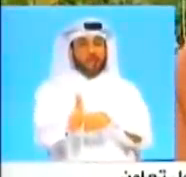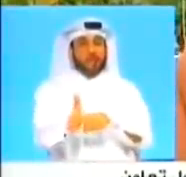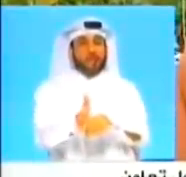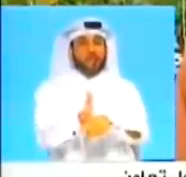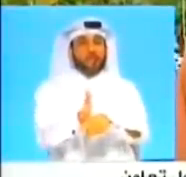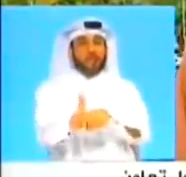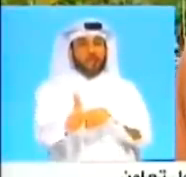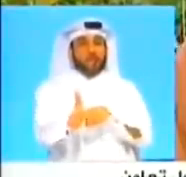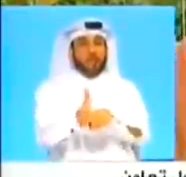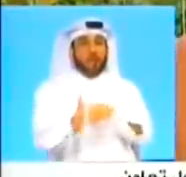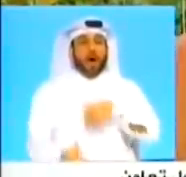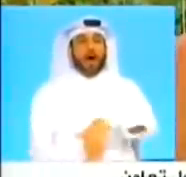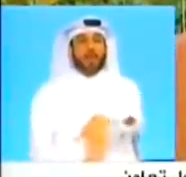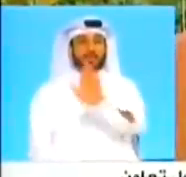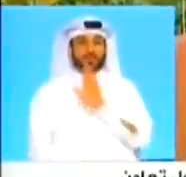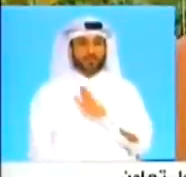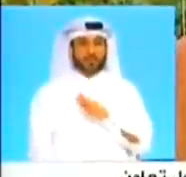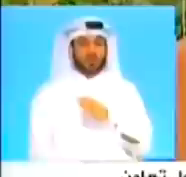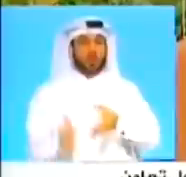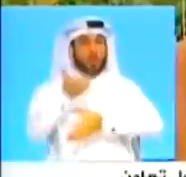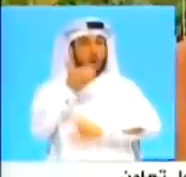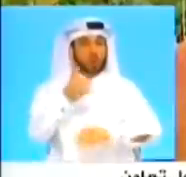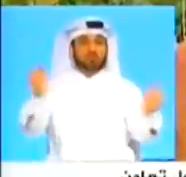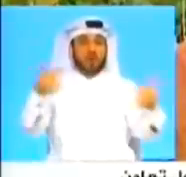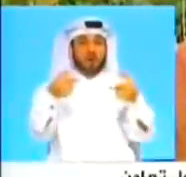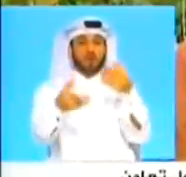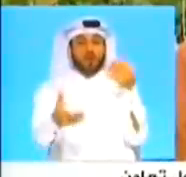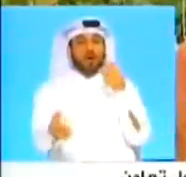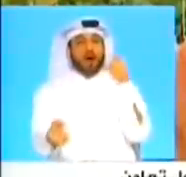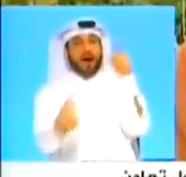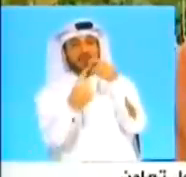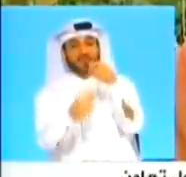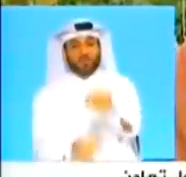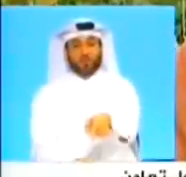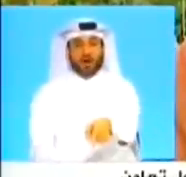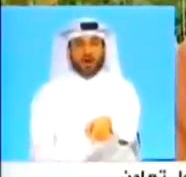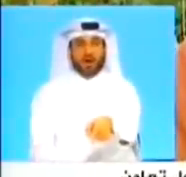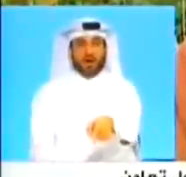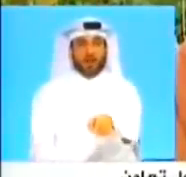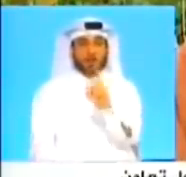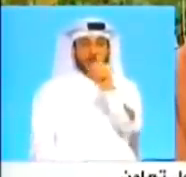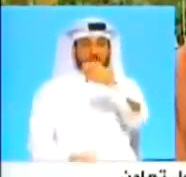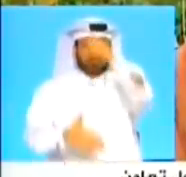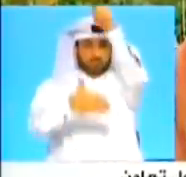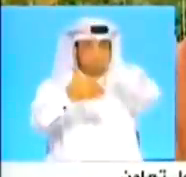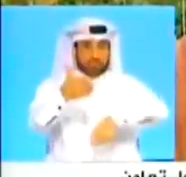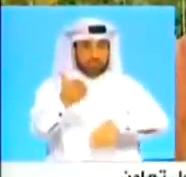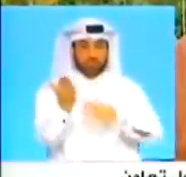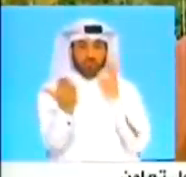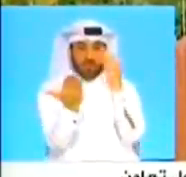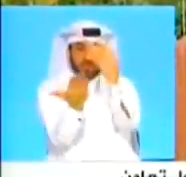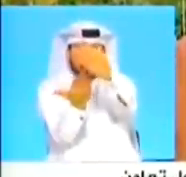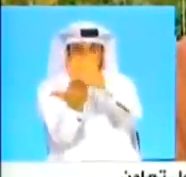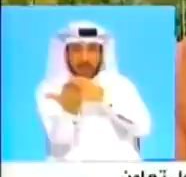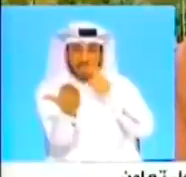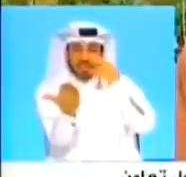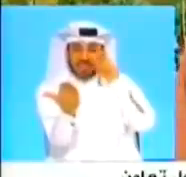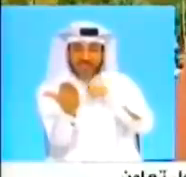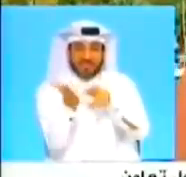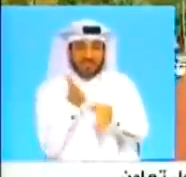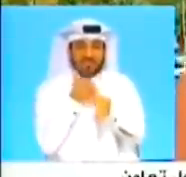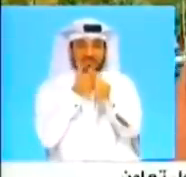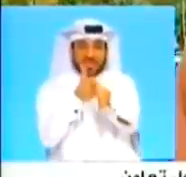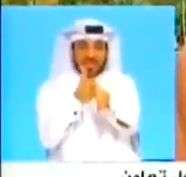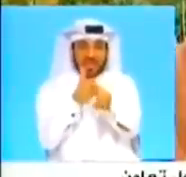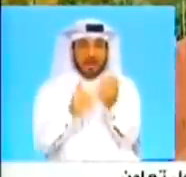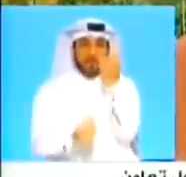أدوات عسكرية واقتصادية من قبل. إذا تطبق هذا الاتفاق تطبيقا حسنا فإنه سيعدد الثقة